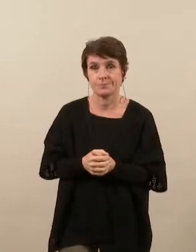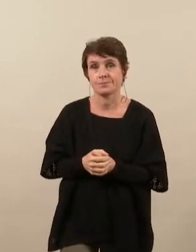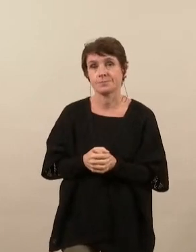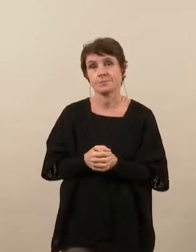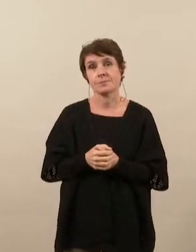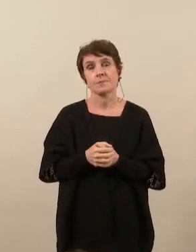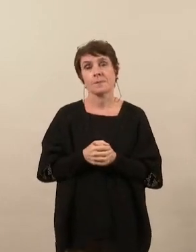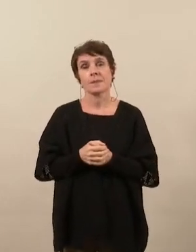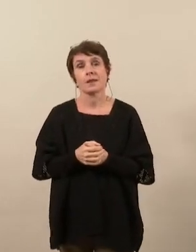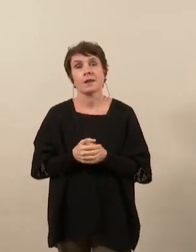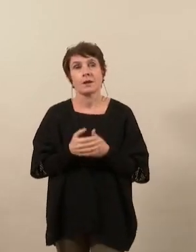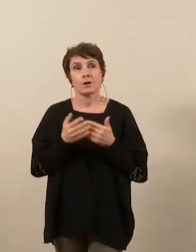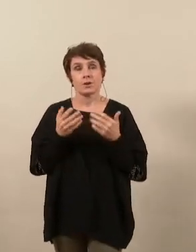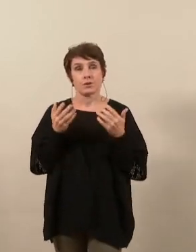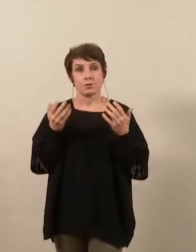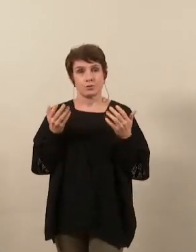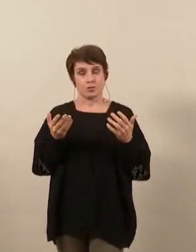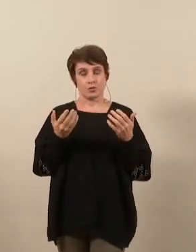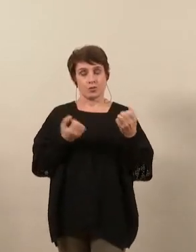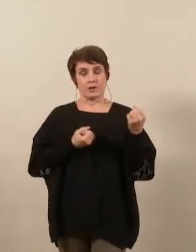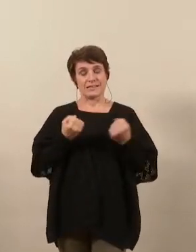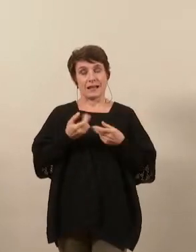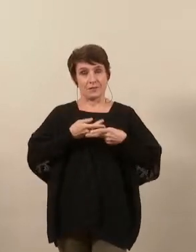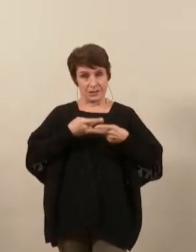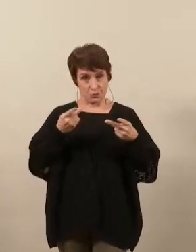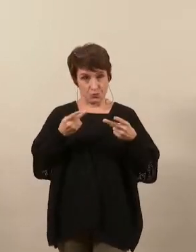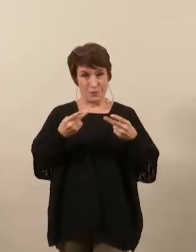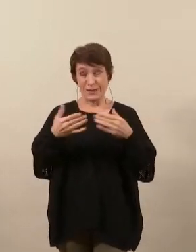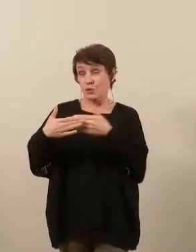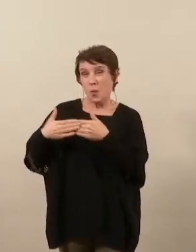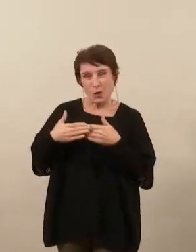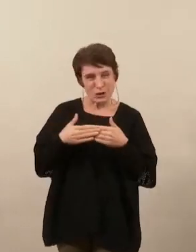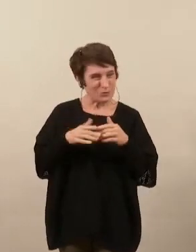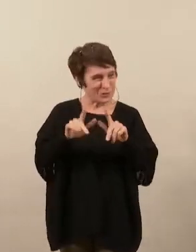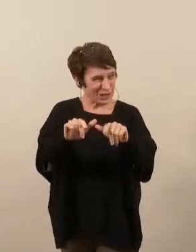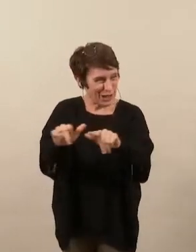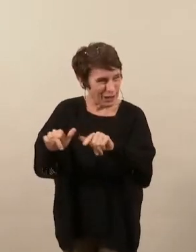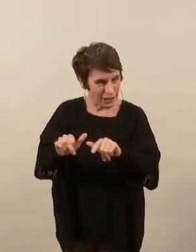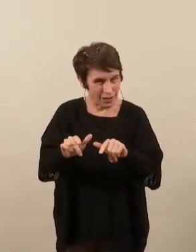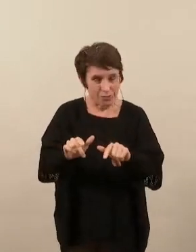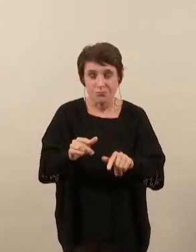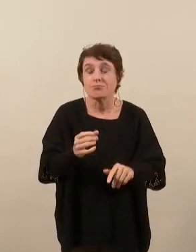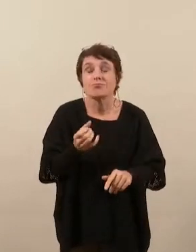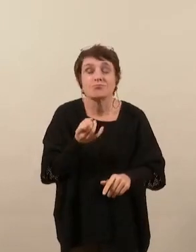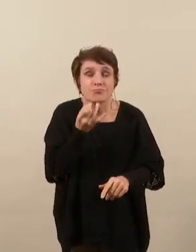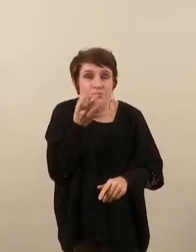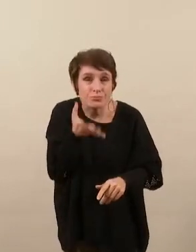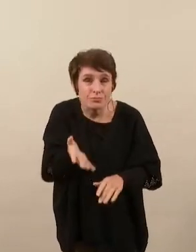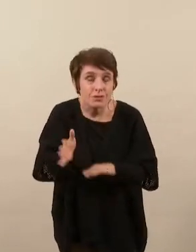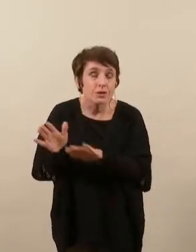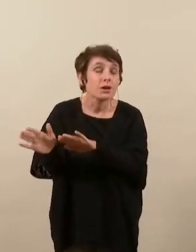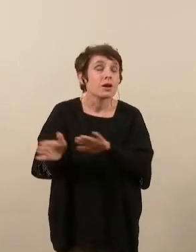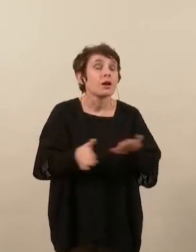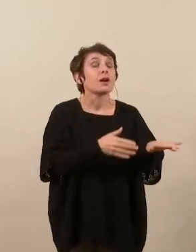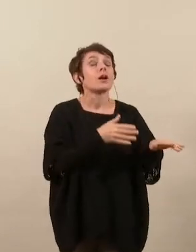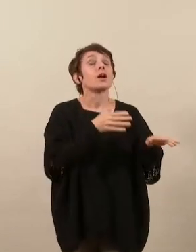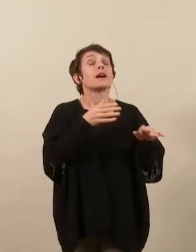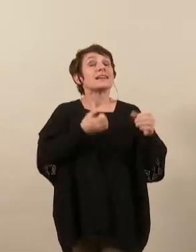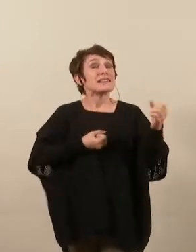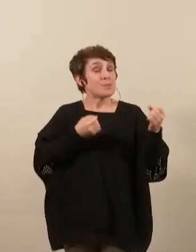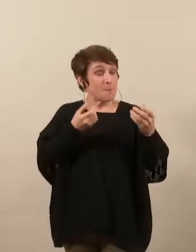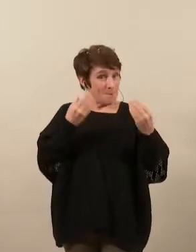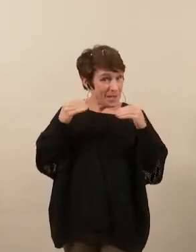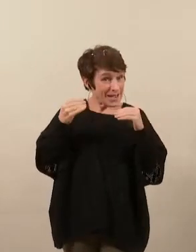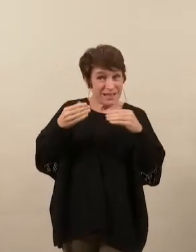Donc, maintien des services publics de proximité, c'est du vent. Maintien des commerces de proximité, aujourd'hui, c'est du